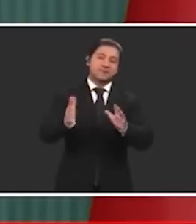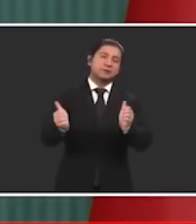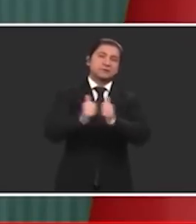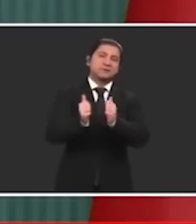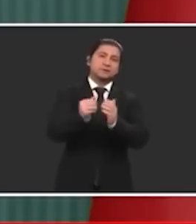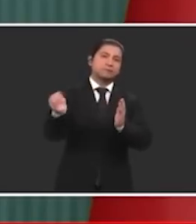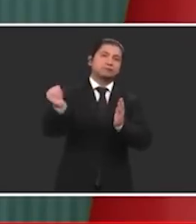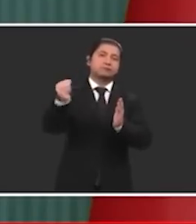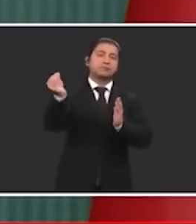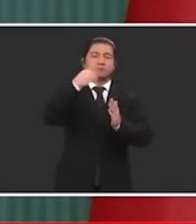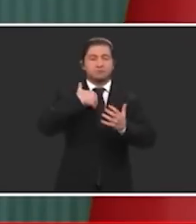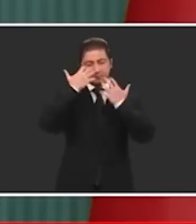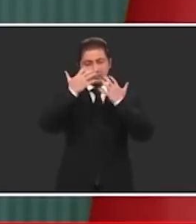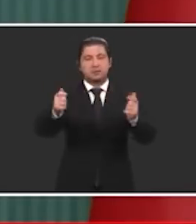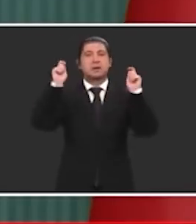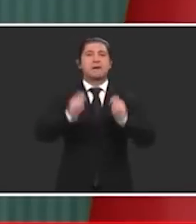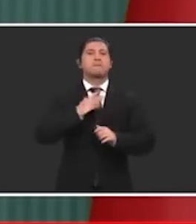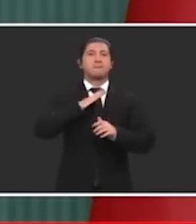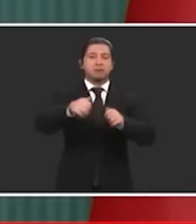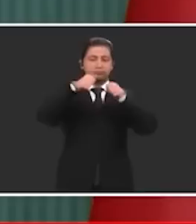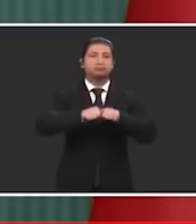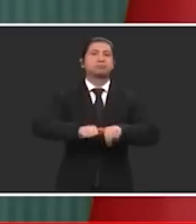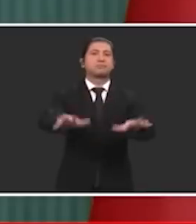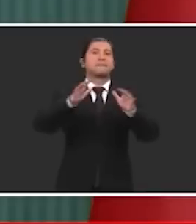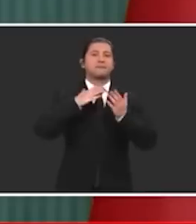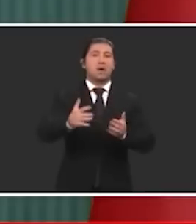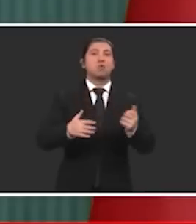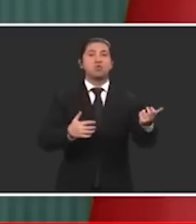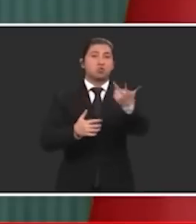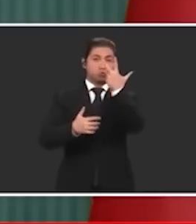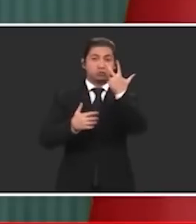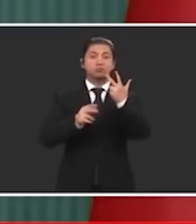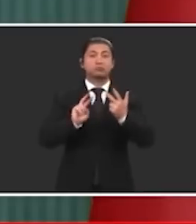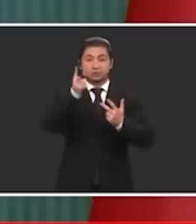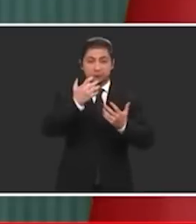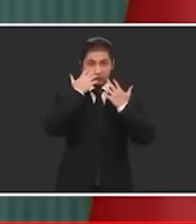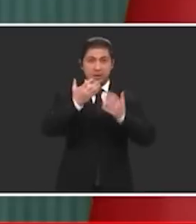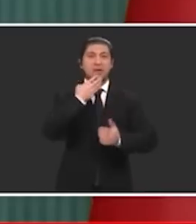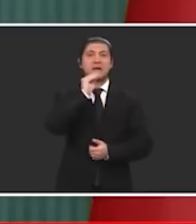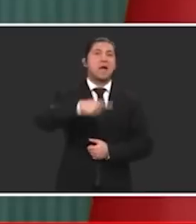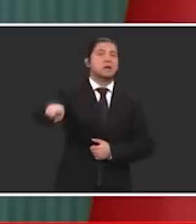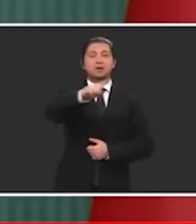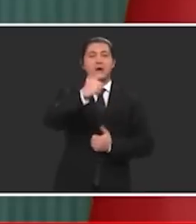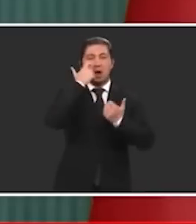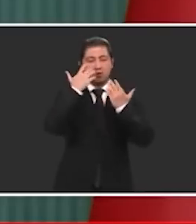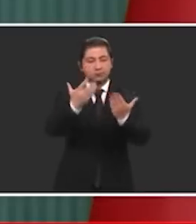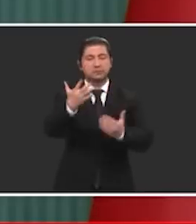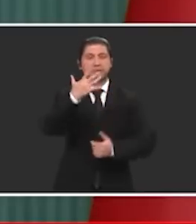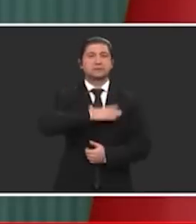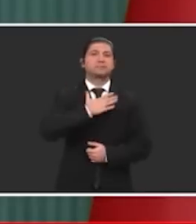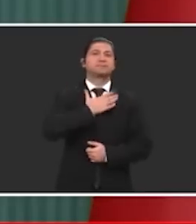da genişleteceğiz. Her üç müjdemizin de gençlerimize hayırlı olmasını